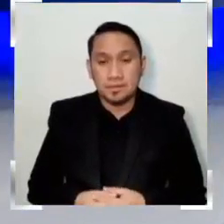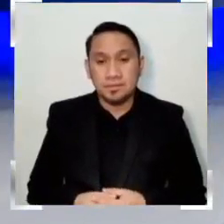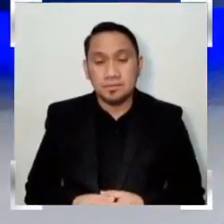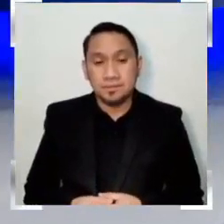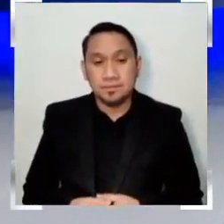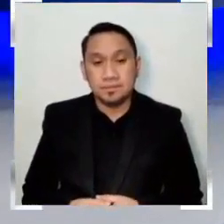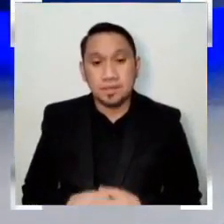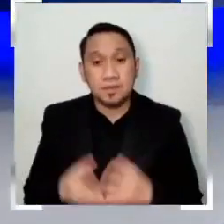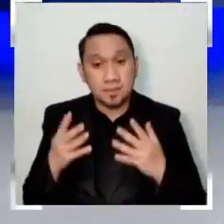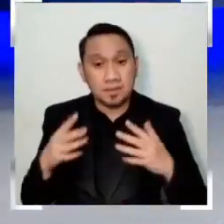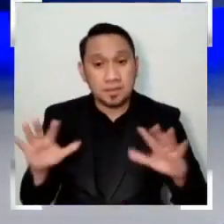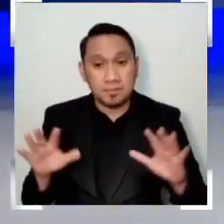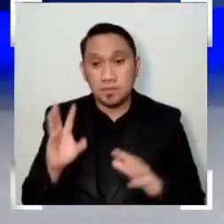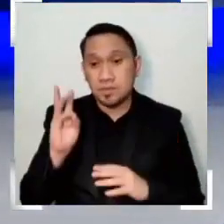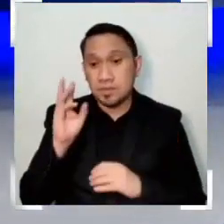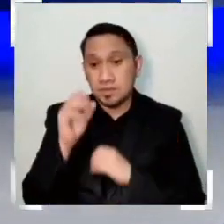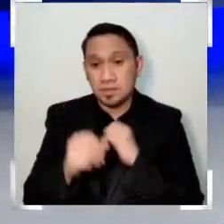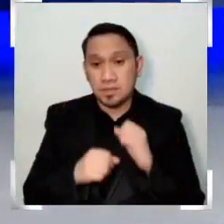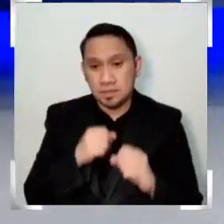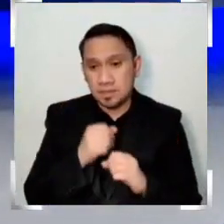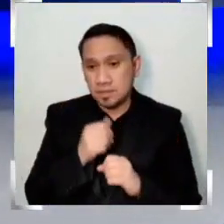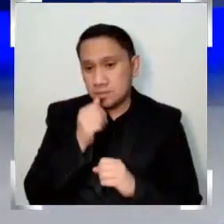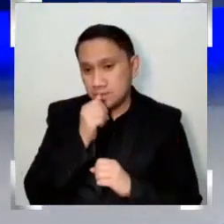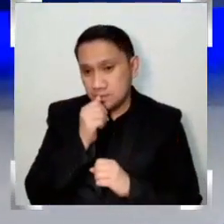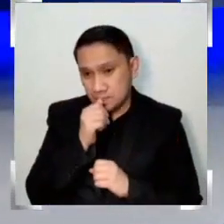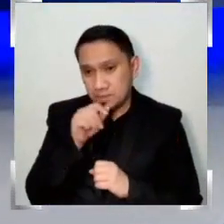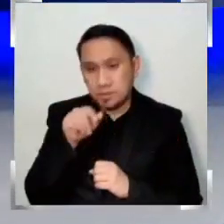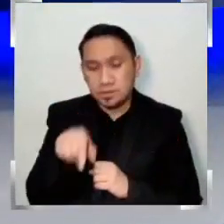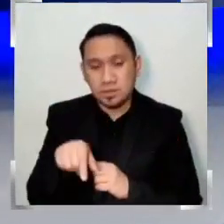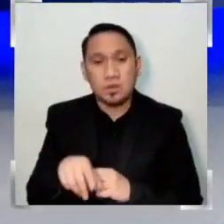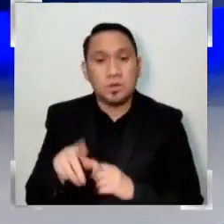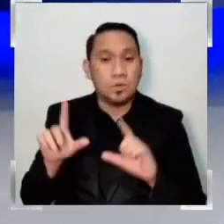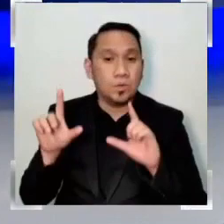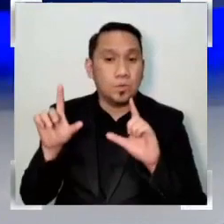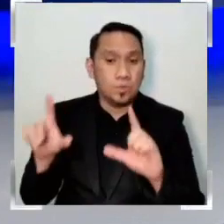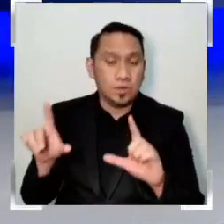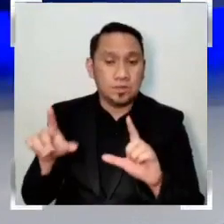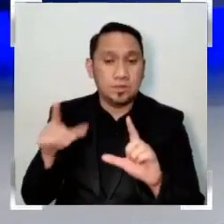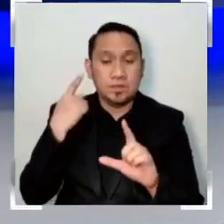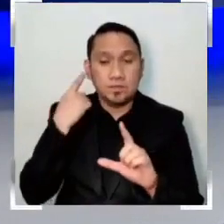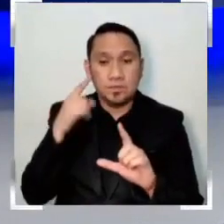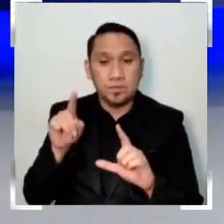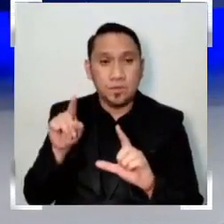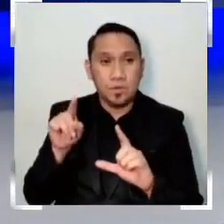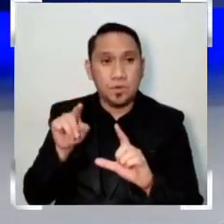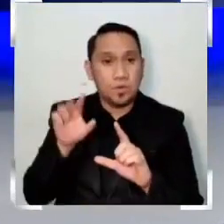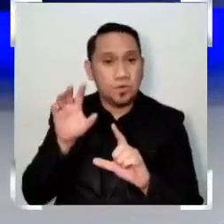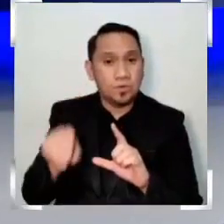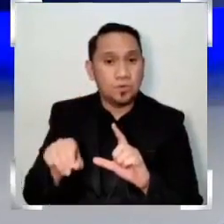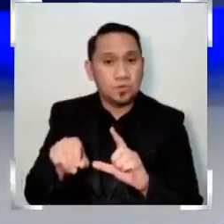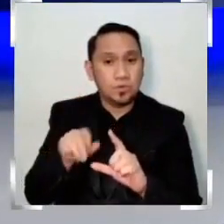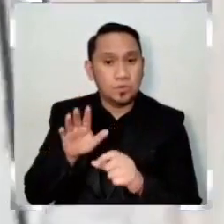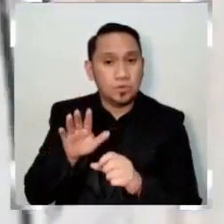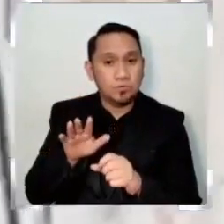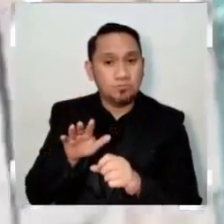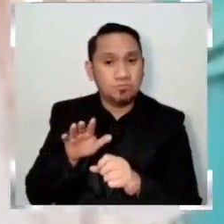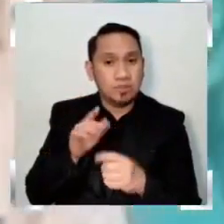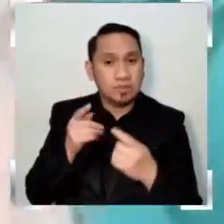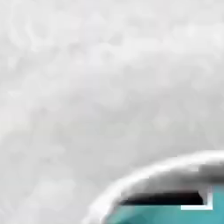Matapos ang 6 na taong pagtatago, nakalaboso na rin ang isang wanted sa kasong attempted rape. Saksi, si Emil Sumangir.